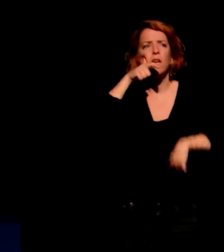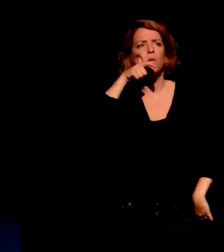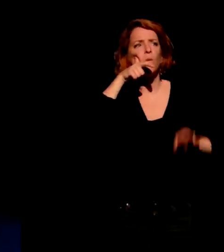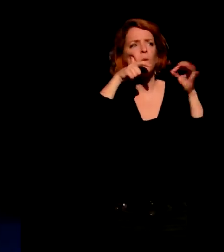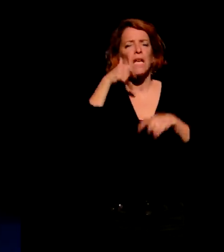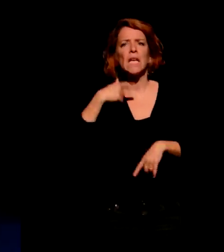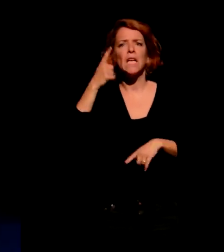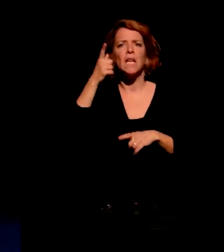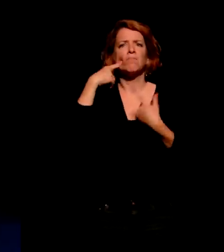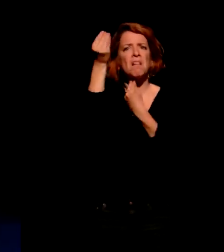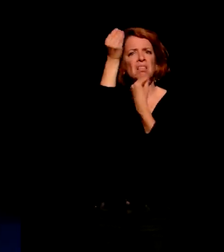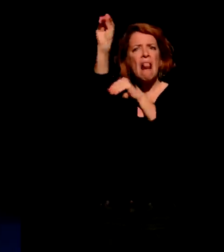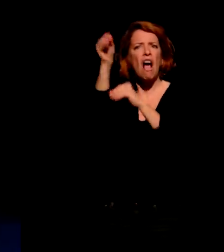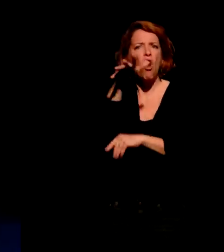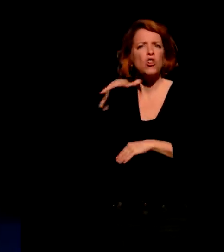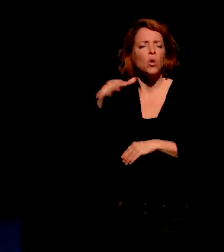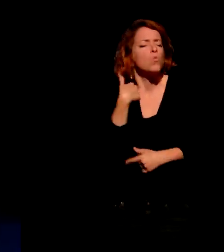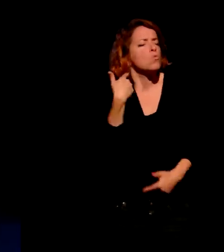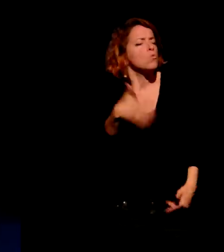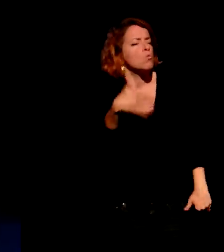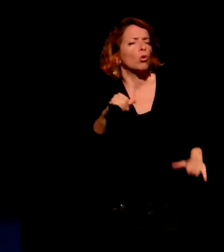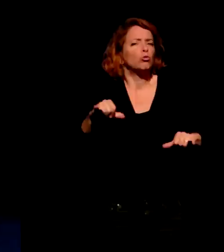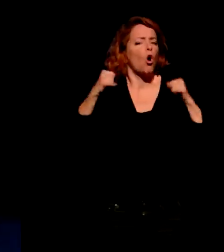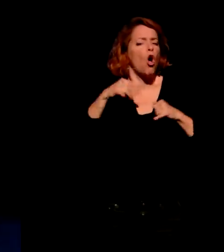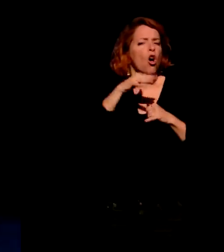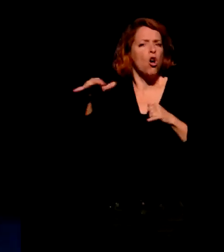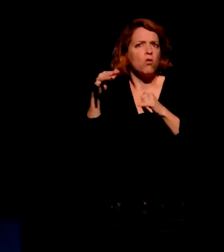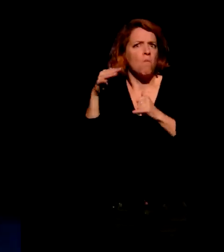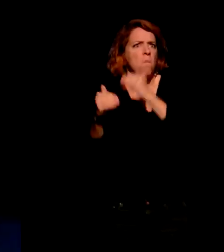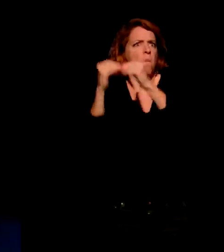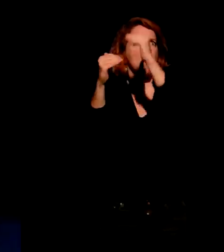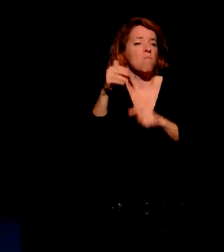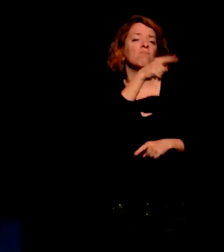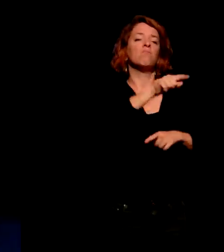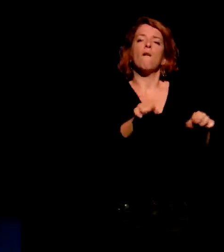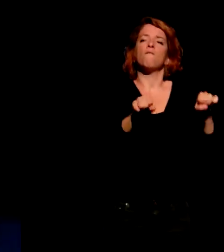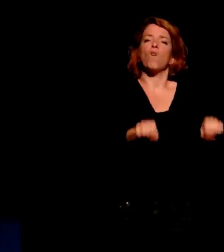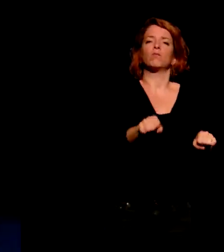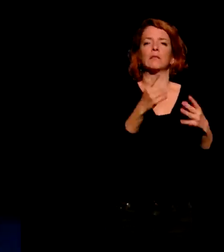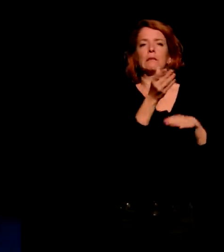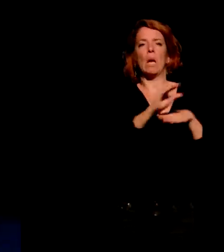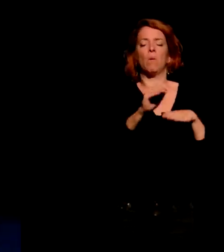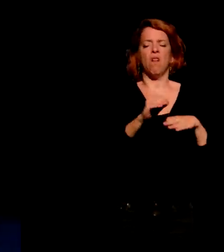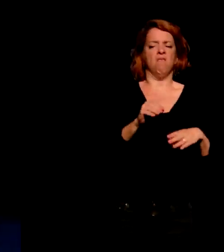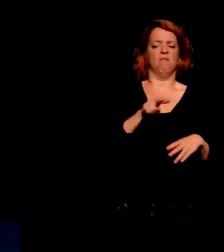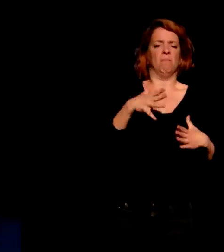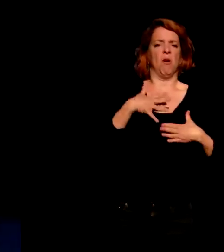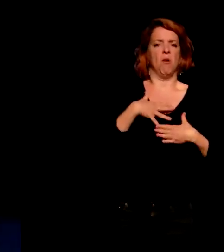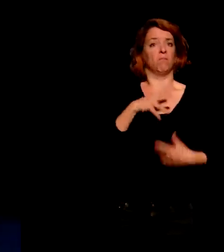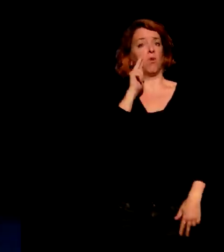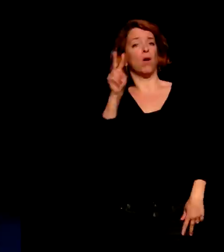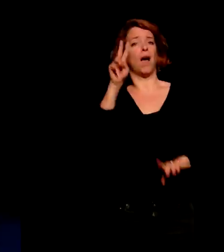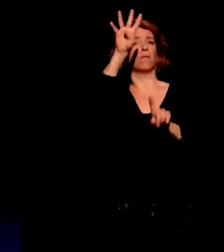tout à fait, la délinquance des jeunes connaît une ascension qui n'est pas sans inquiéter les forces de sécurité. Il suffit de regarder les statistiques,